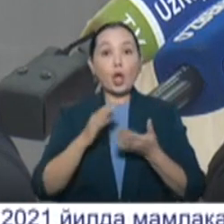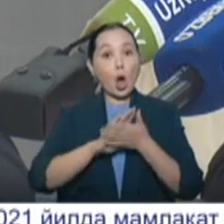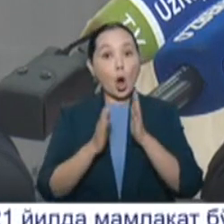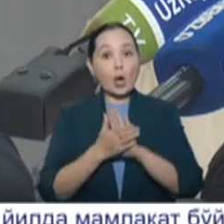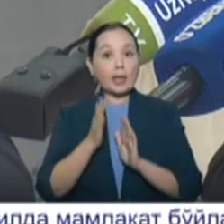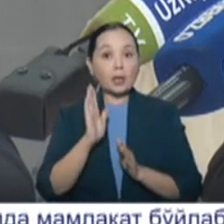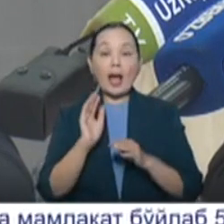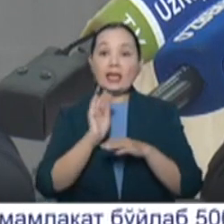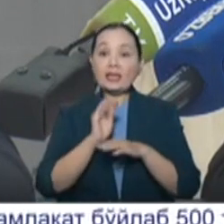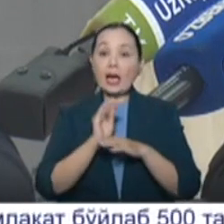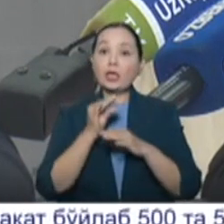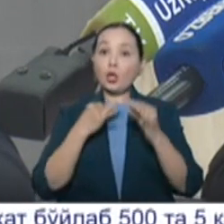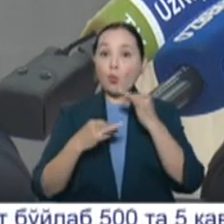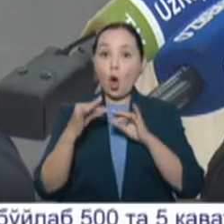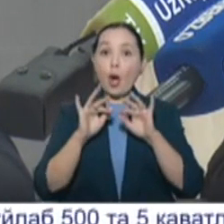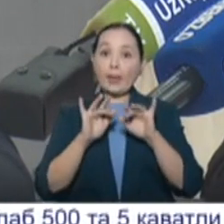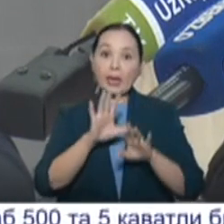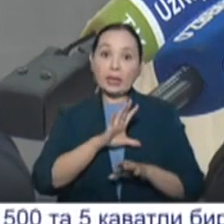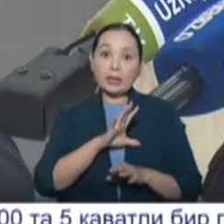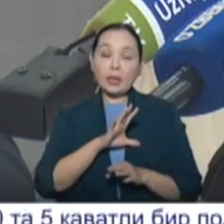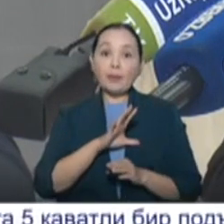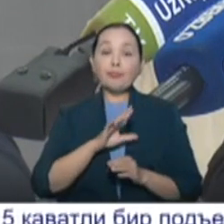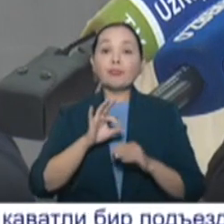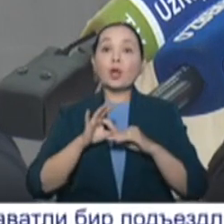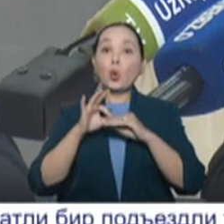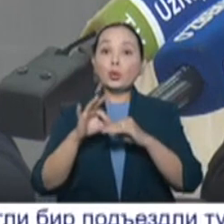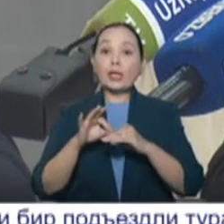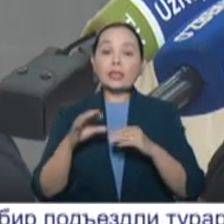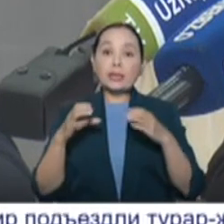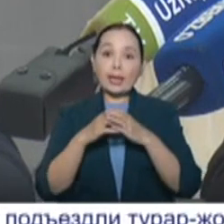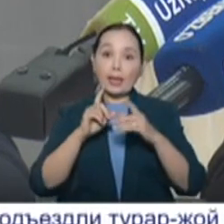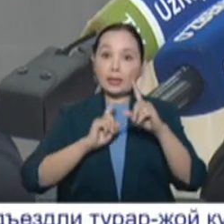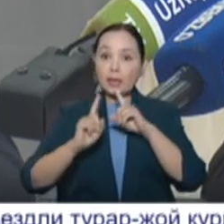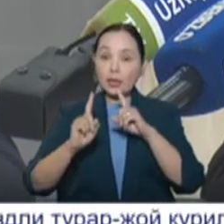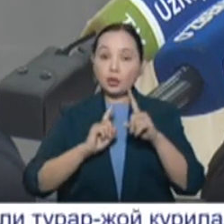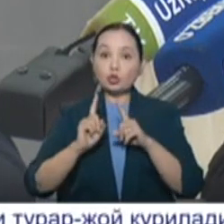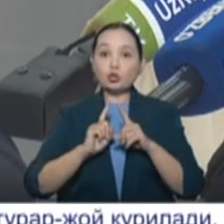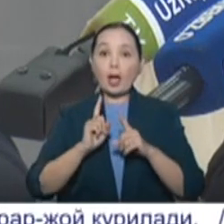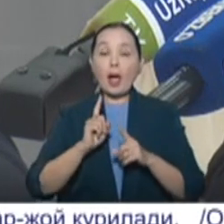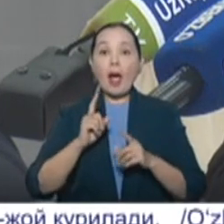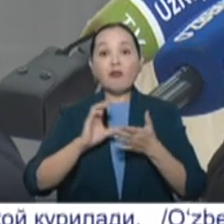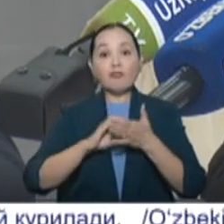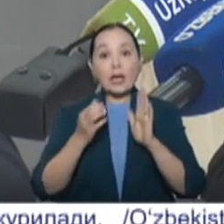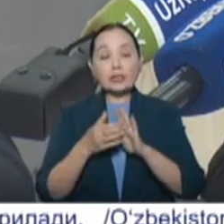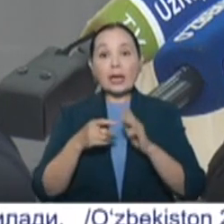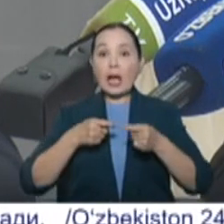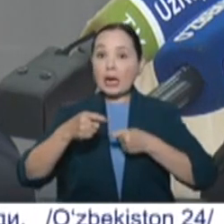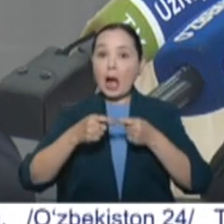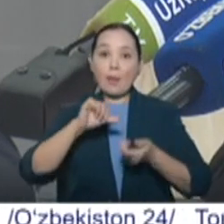bo'yicha tanqidiy muhokama qilindi. O'tkazilgan yig'ilishda o'sha bizning vazirlikda